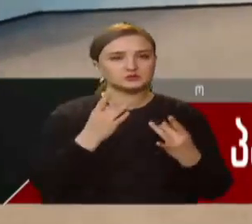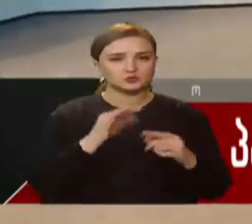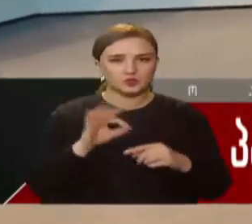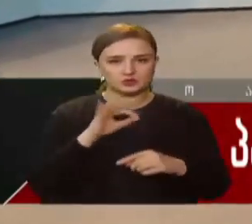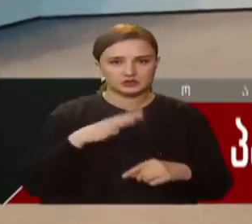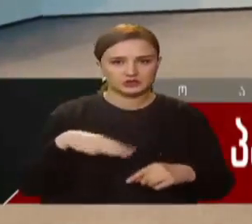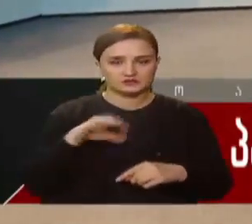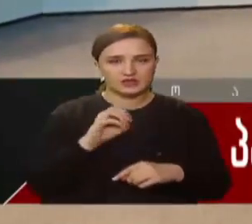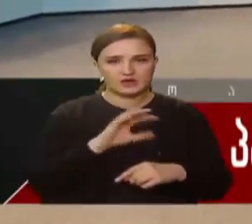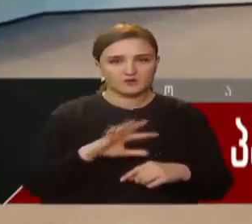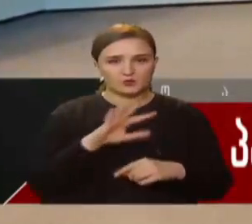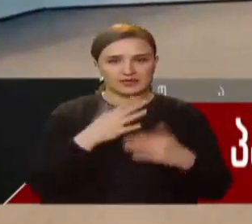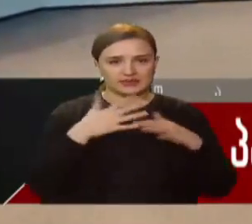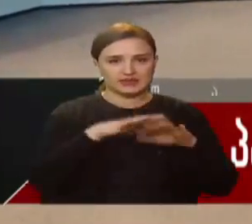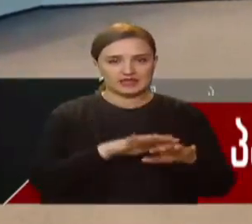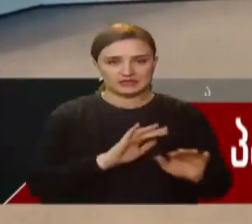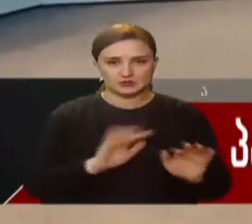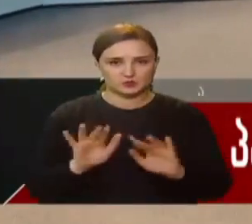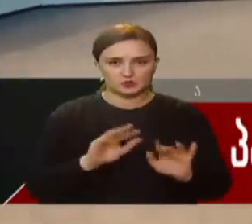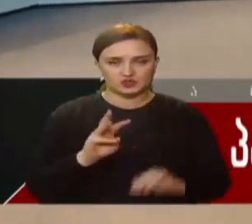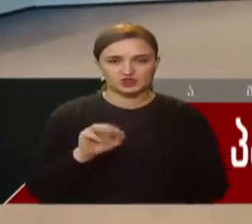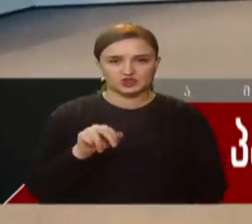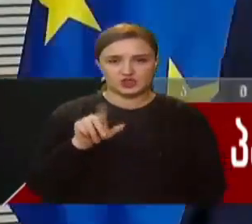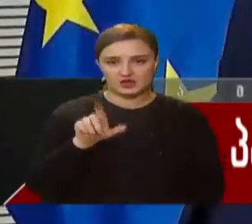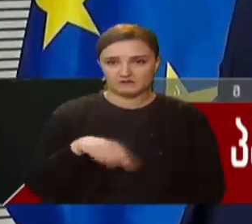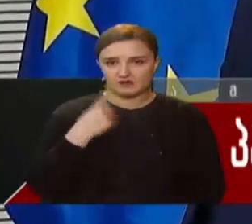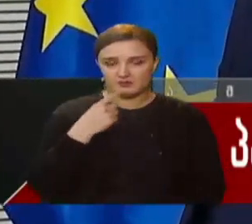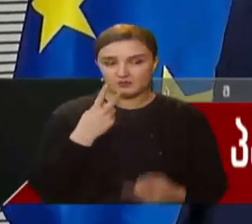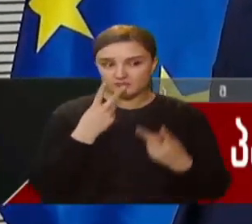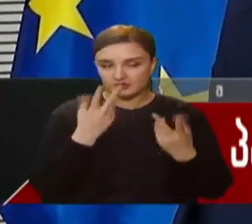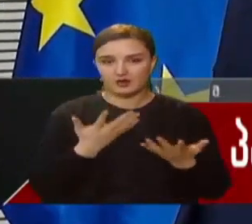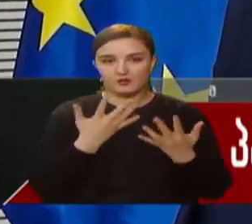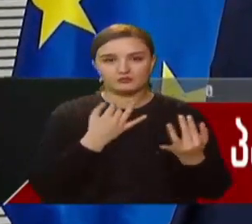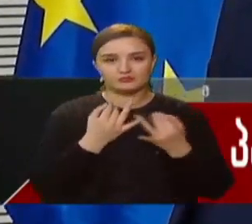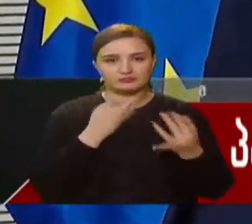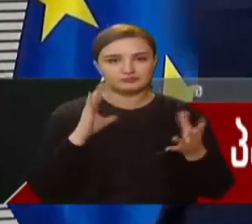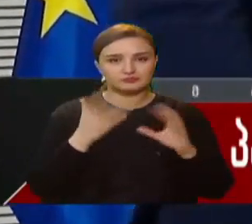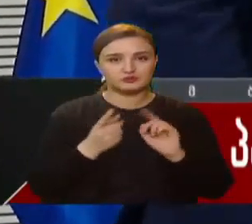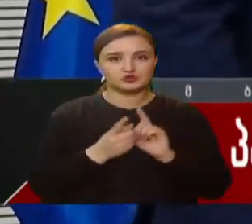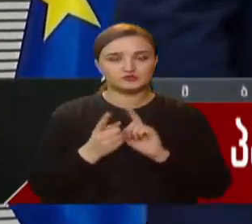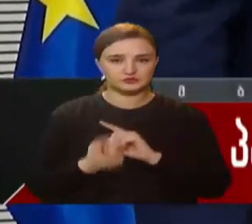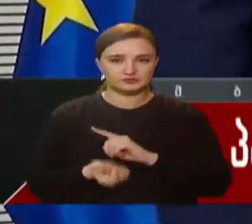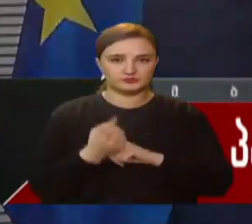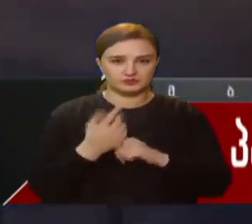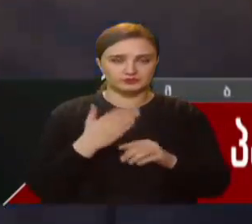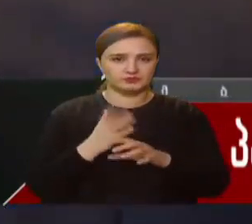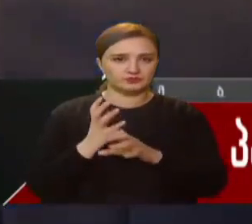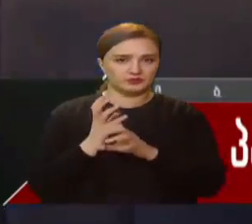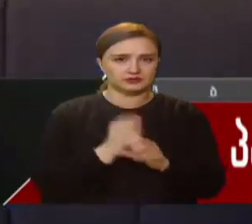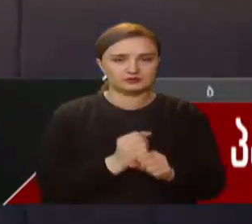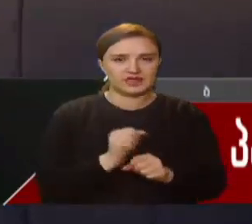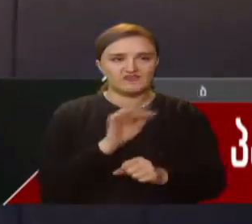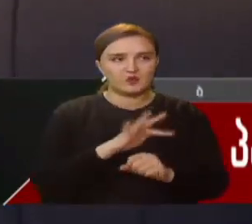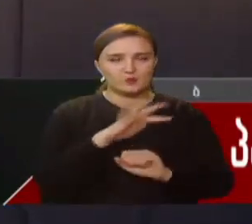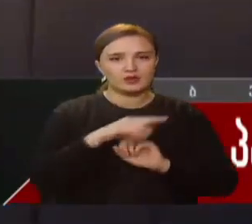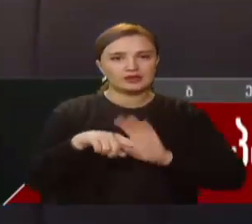Eurocaușirši, Integracijas, Proces. Rogor, Shalva, Papuashuli, Ambops, Kamuikueta, Isam, Shahodra, Bitrom, Așcara, შემცირებულია